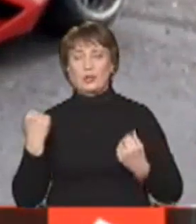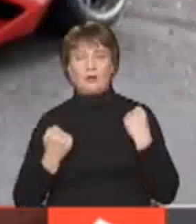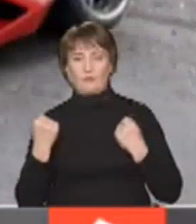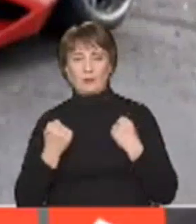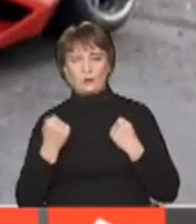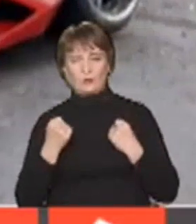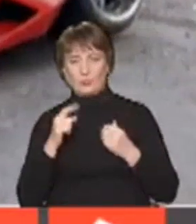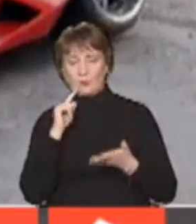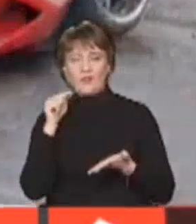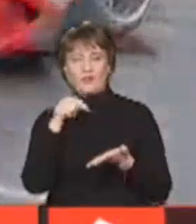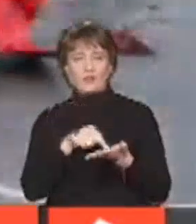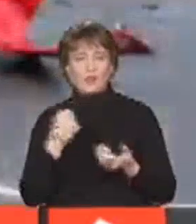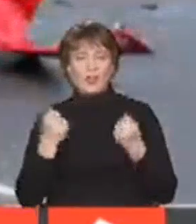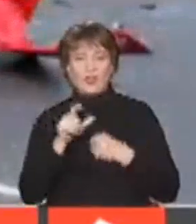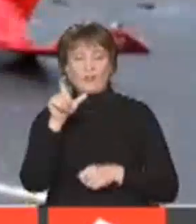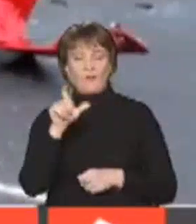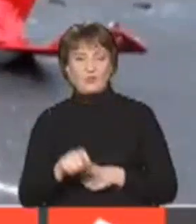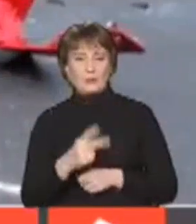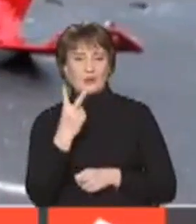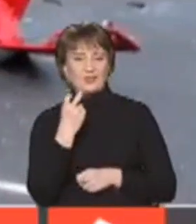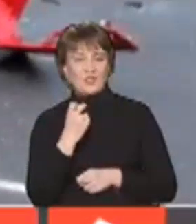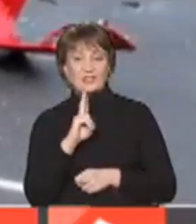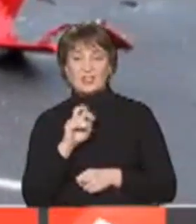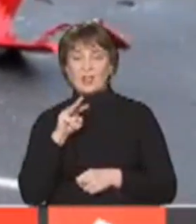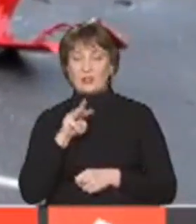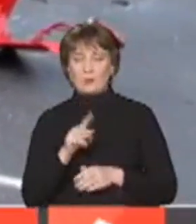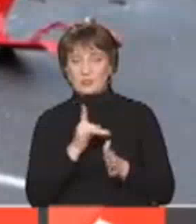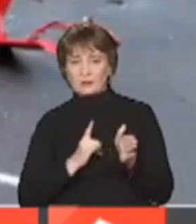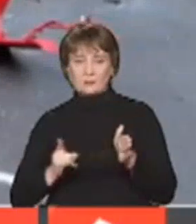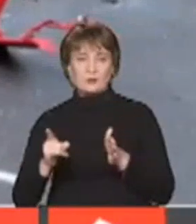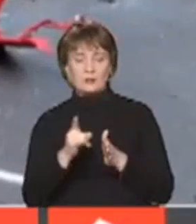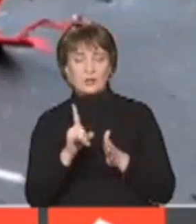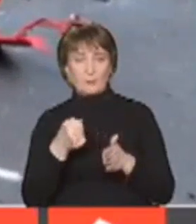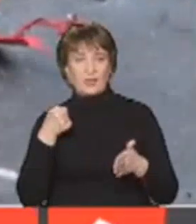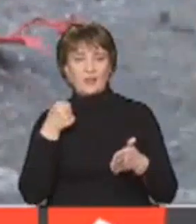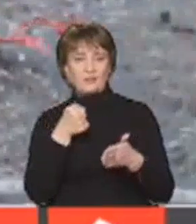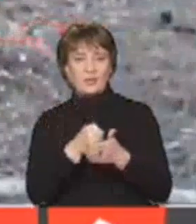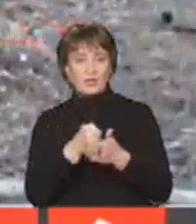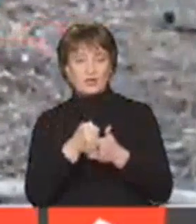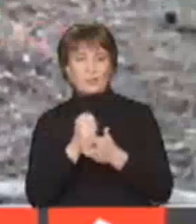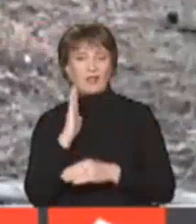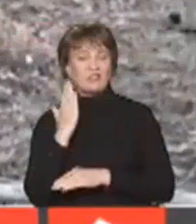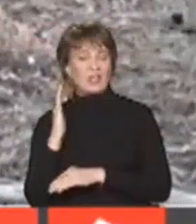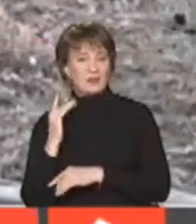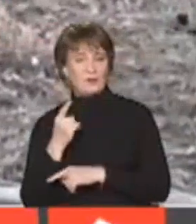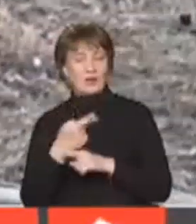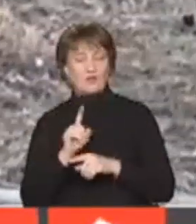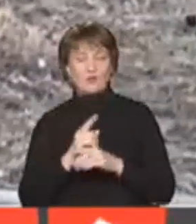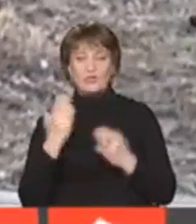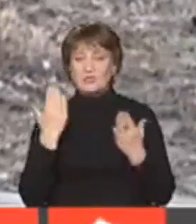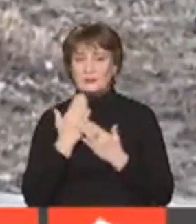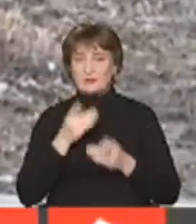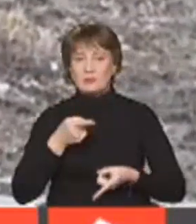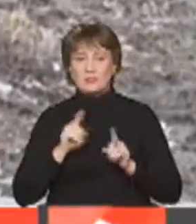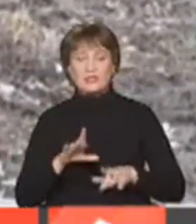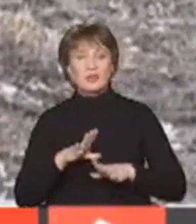лісом. Втім, водій, розігнавшись під 200 км, кілометрів злетів з дороги, і Ламборгіні вдарило дерево. У сценарії цієї сцени, звісно